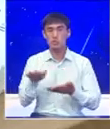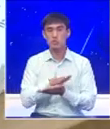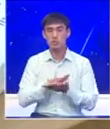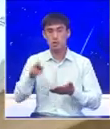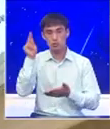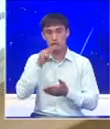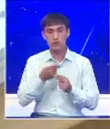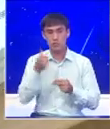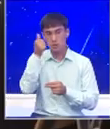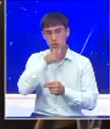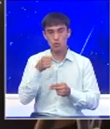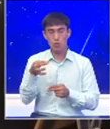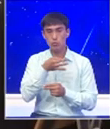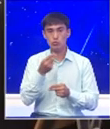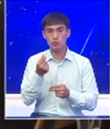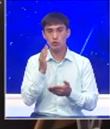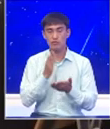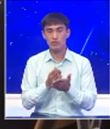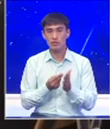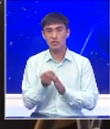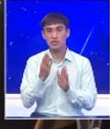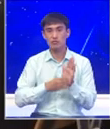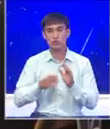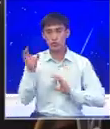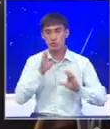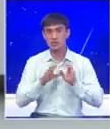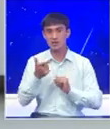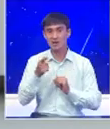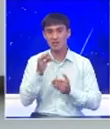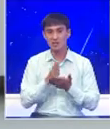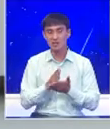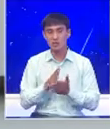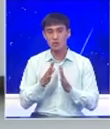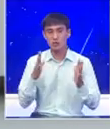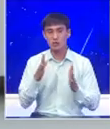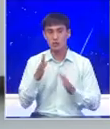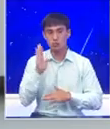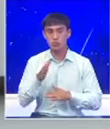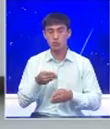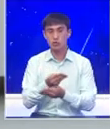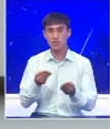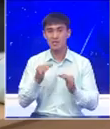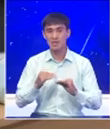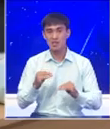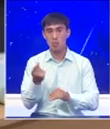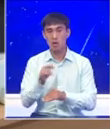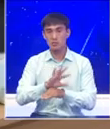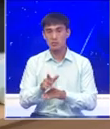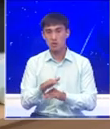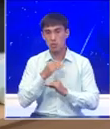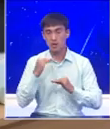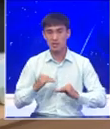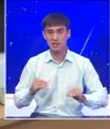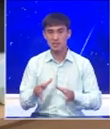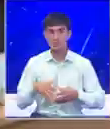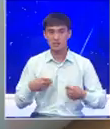обучение. В этом году из областного бюджета выделено 90 образовательных грантов. Большинство из них будет отдано детям из малообеспеченных и многодетных